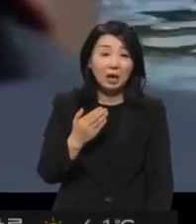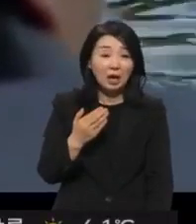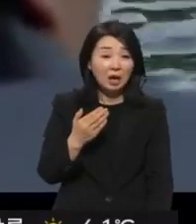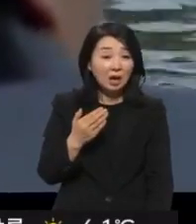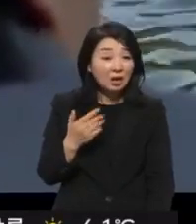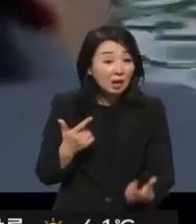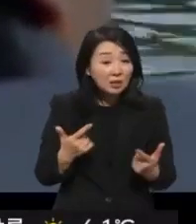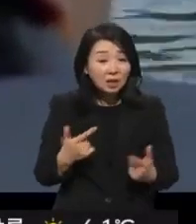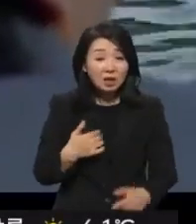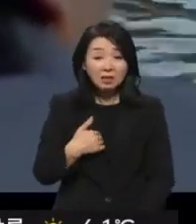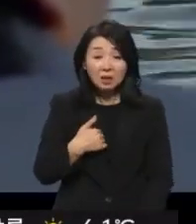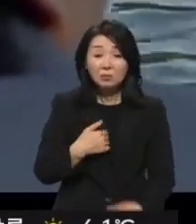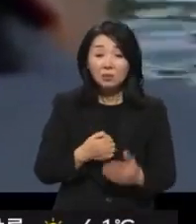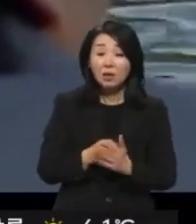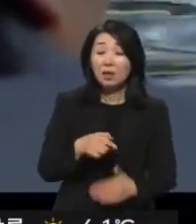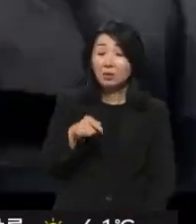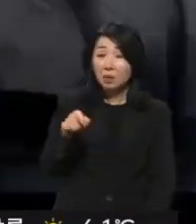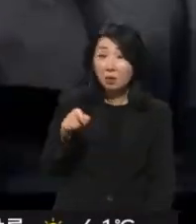그러니까